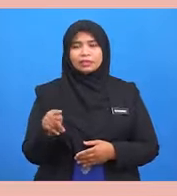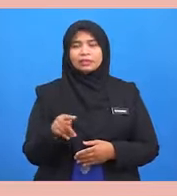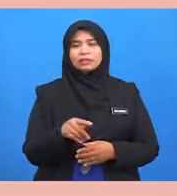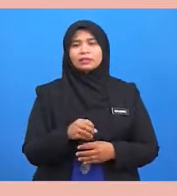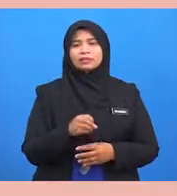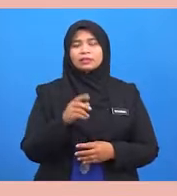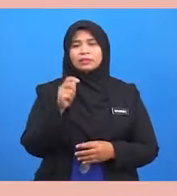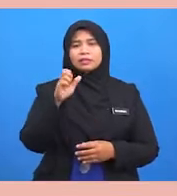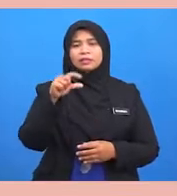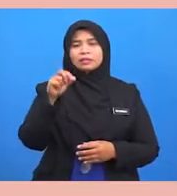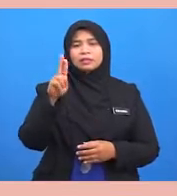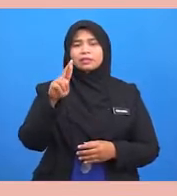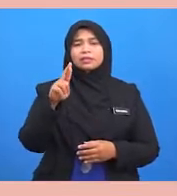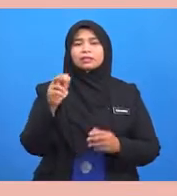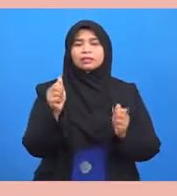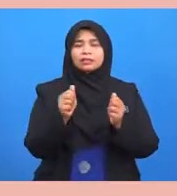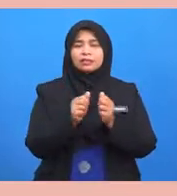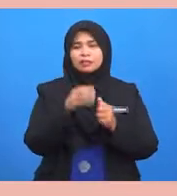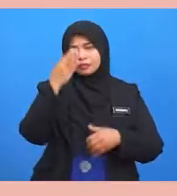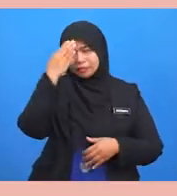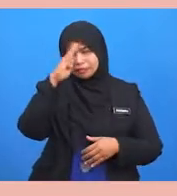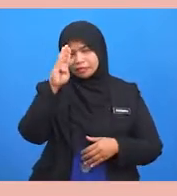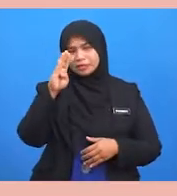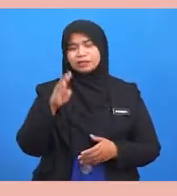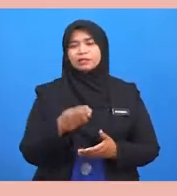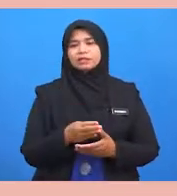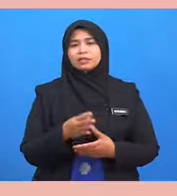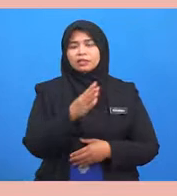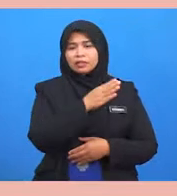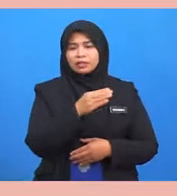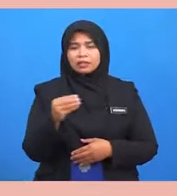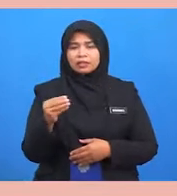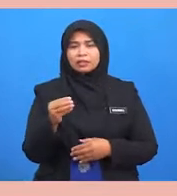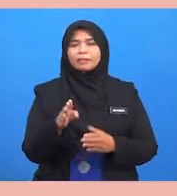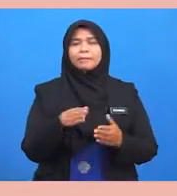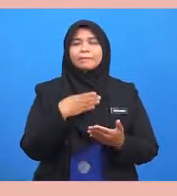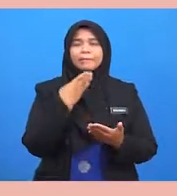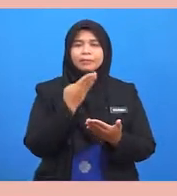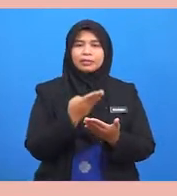menegur dengan bijaksana dan berhikmah.